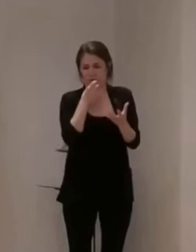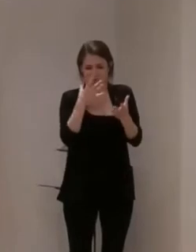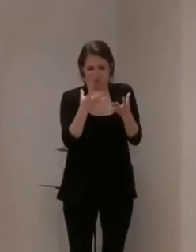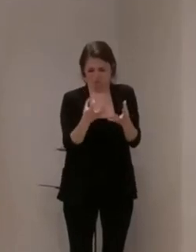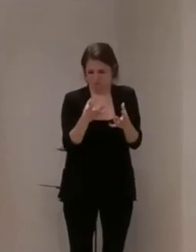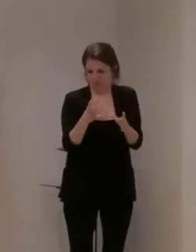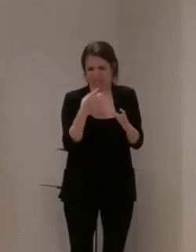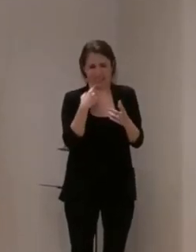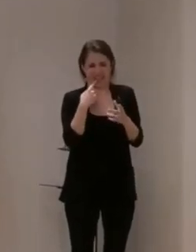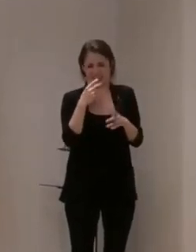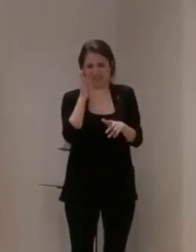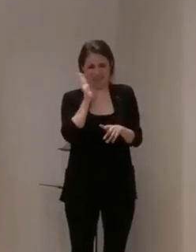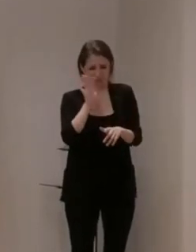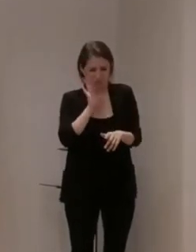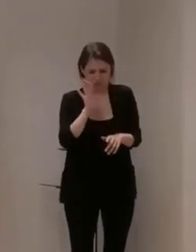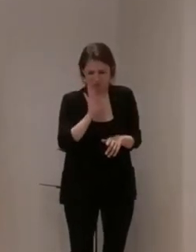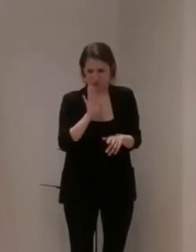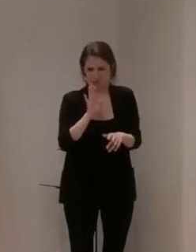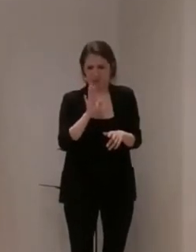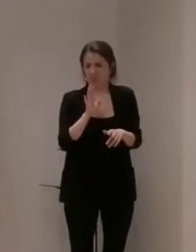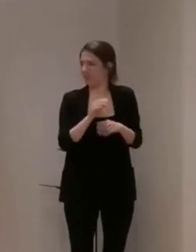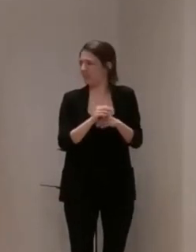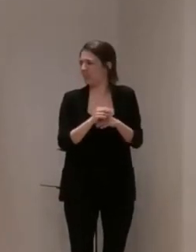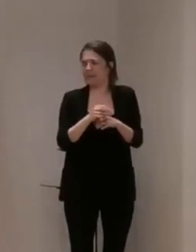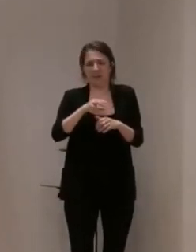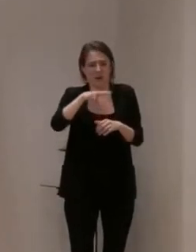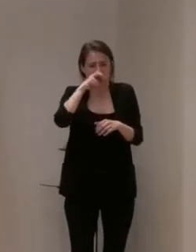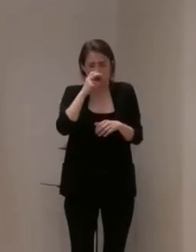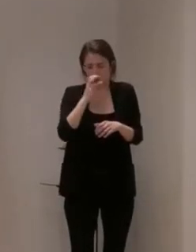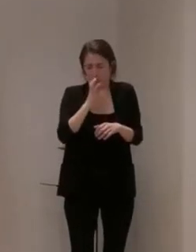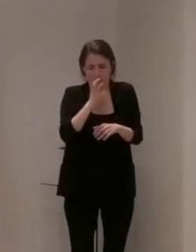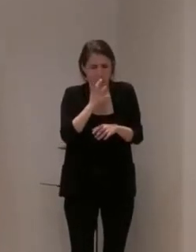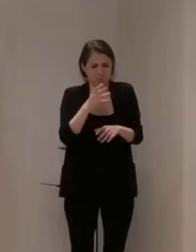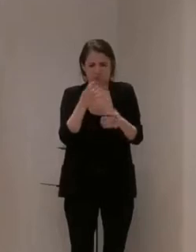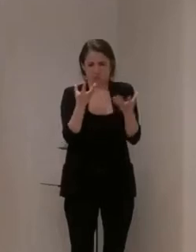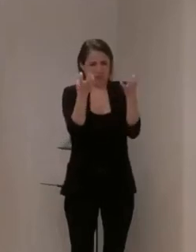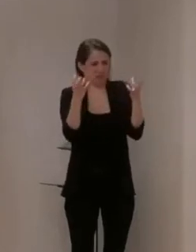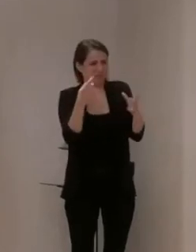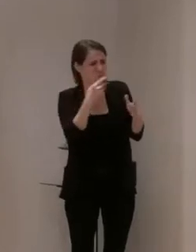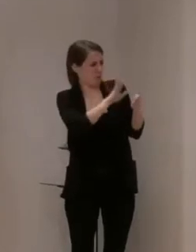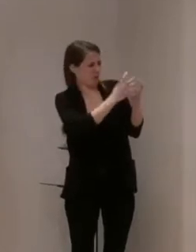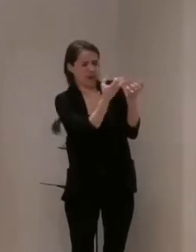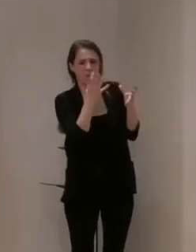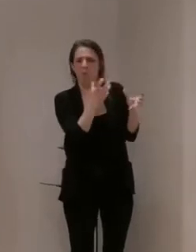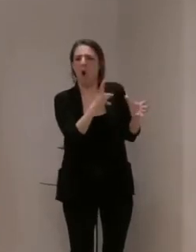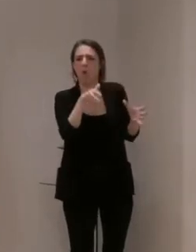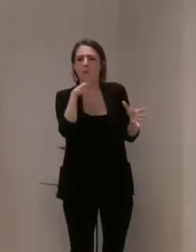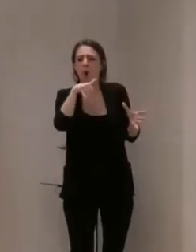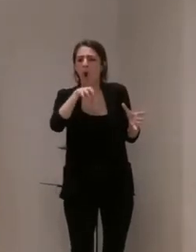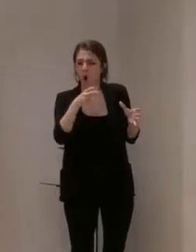d'higiene, on hi havia un assentor que era inaguantable d'humitat, de ronya i d'orins.